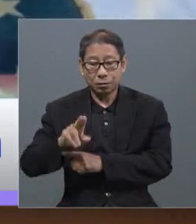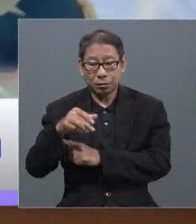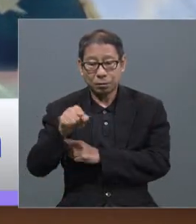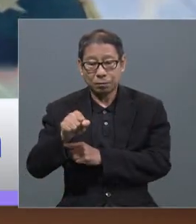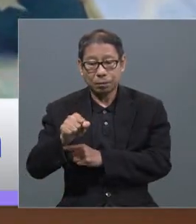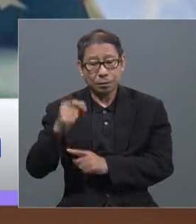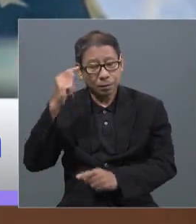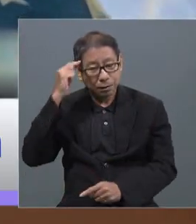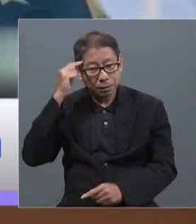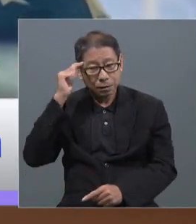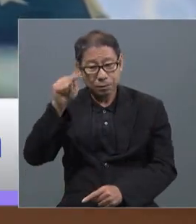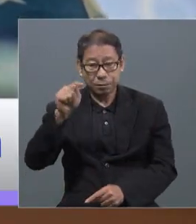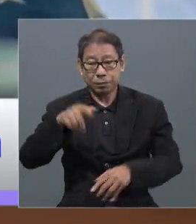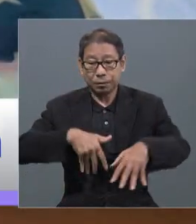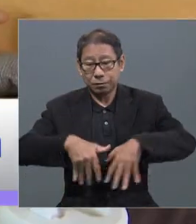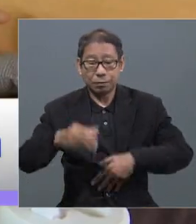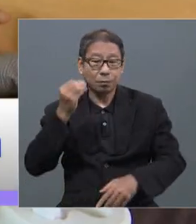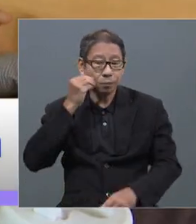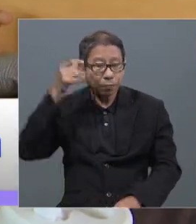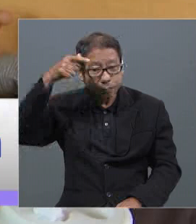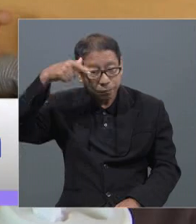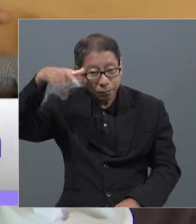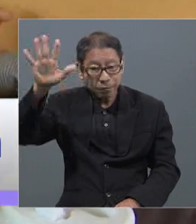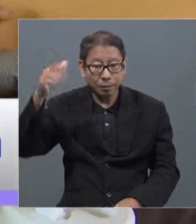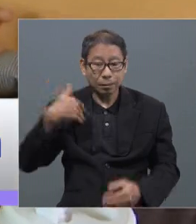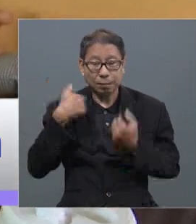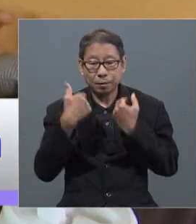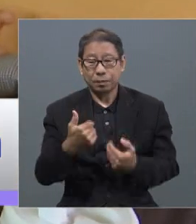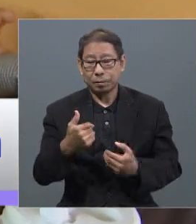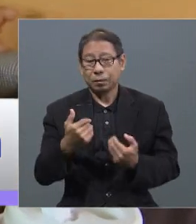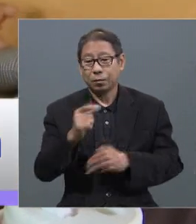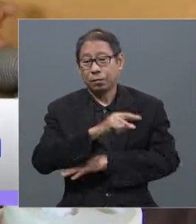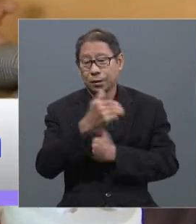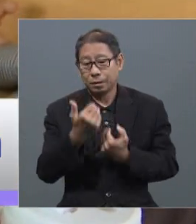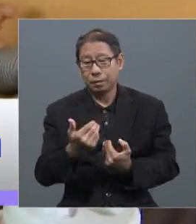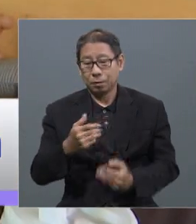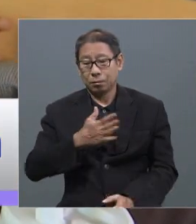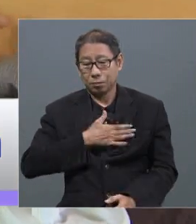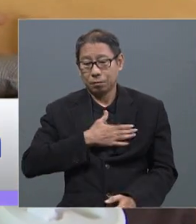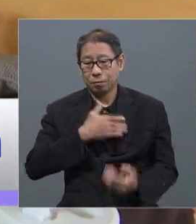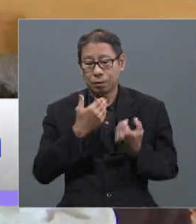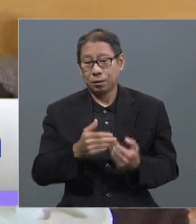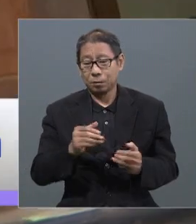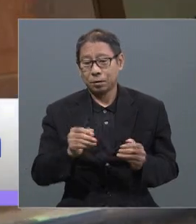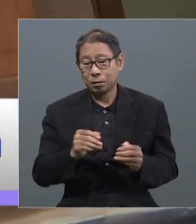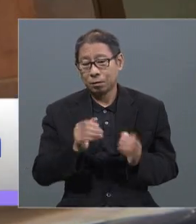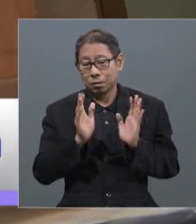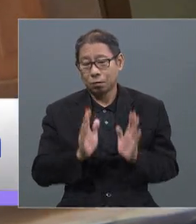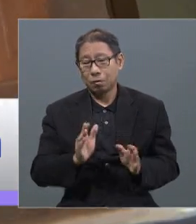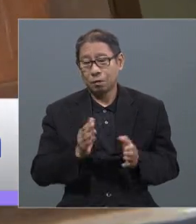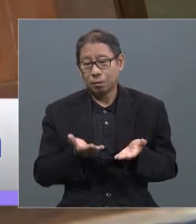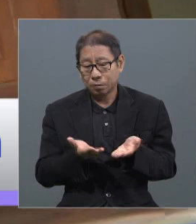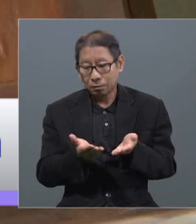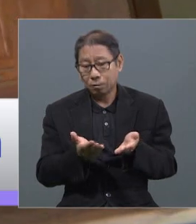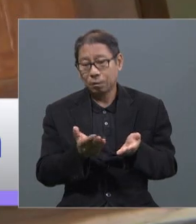คิดถึงราษฎรในพื้นที่ห่างไกลกระทั่งมาวันนี้ไม่คิดว่าตนเองจะเป็นหนึ่งในผู้รับบริการสถานพย